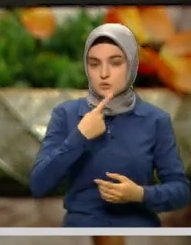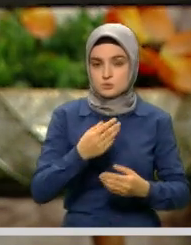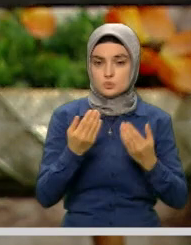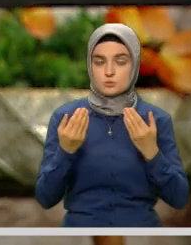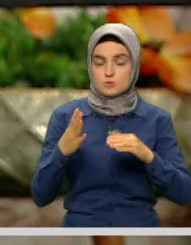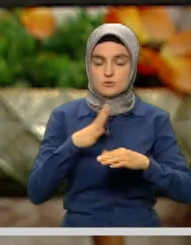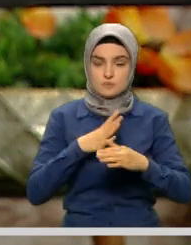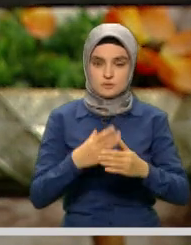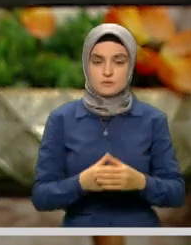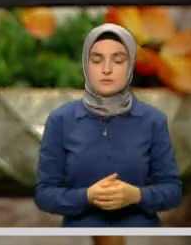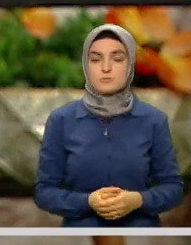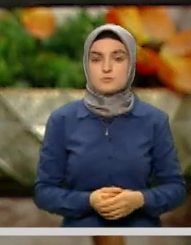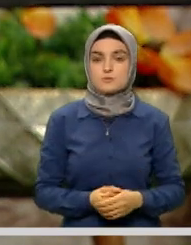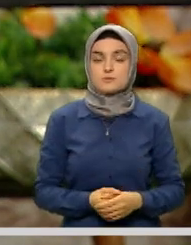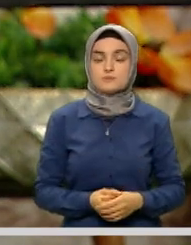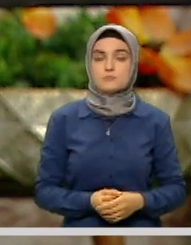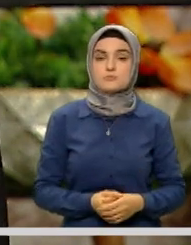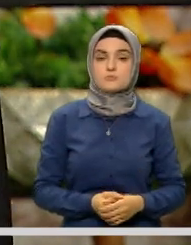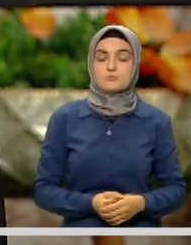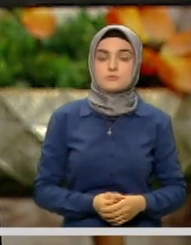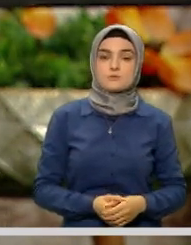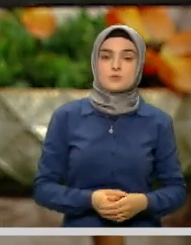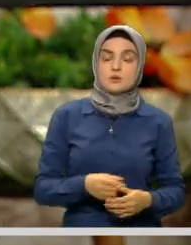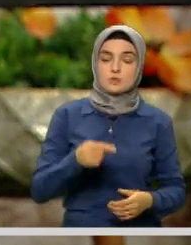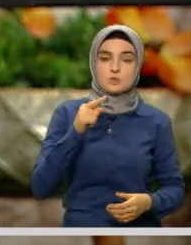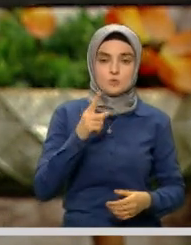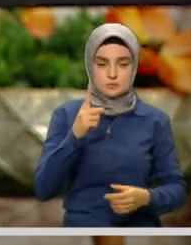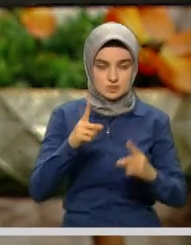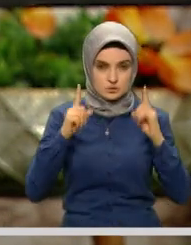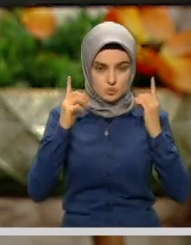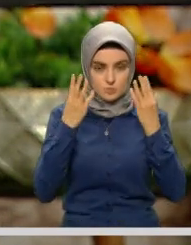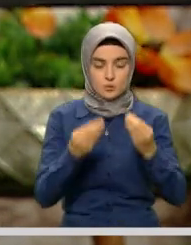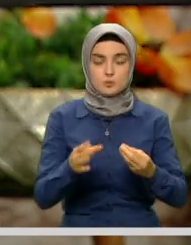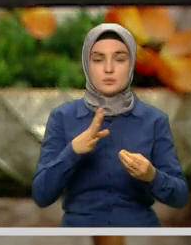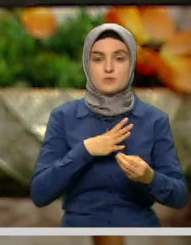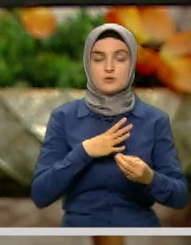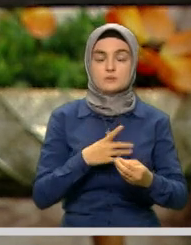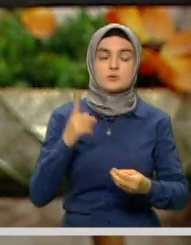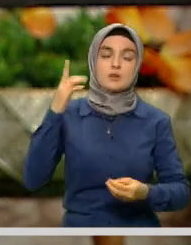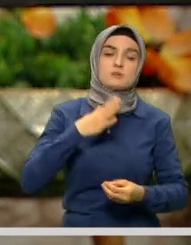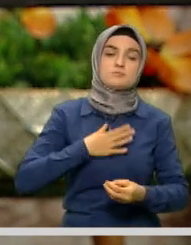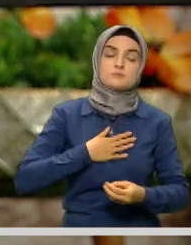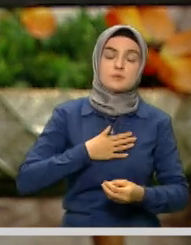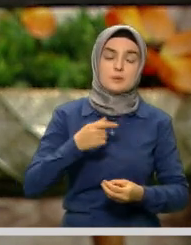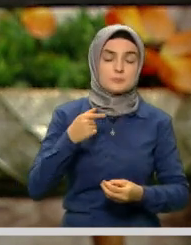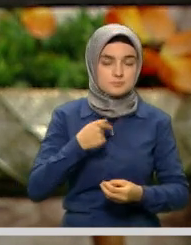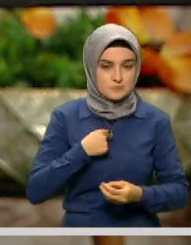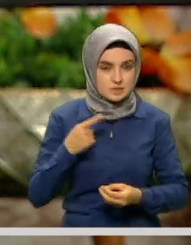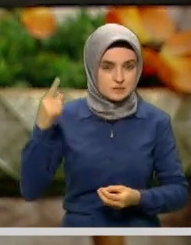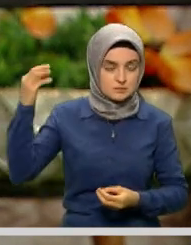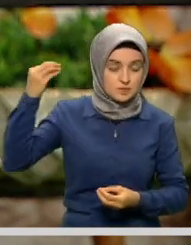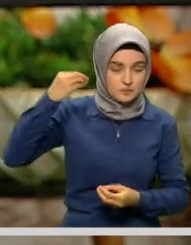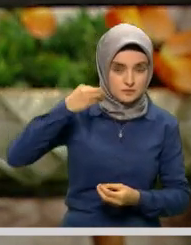mine zalimin dediğinde aslında o bir nasuh tövbesidir. Yani ya Rabbi ben senin bana